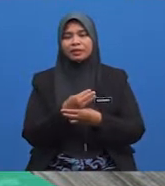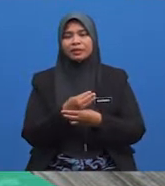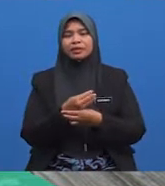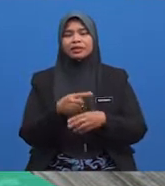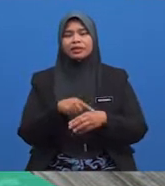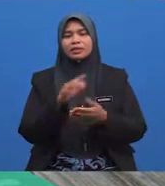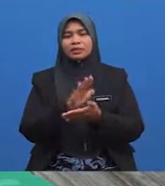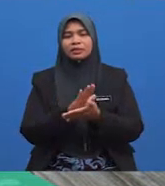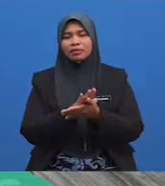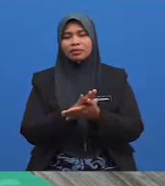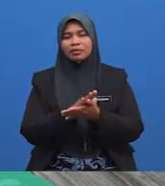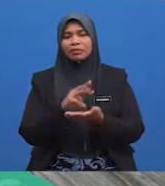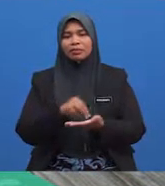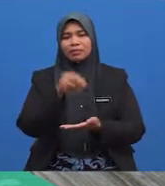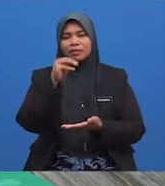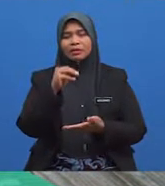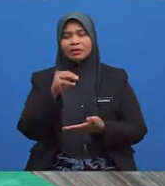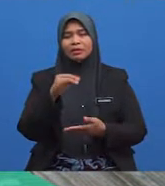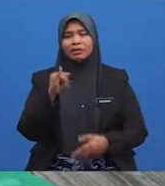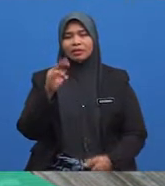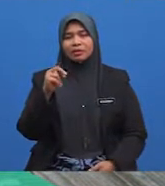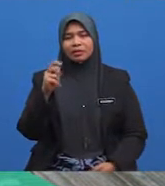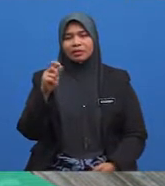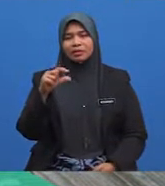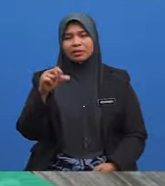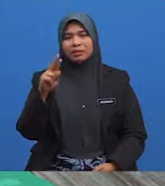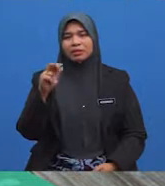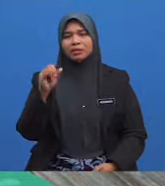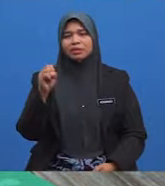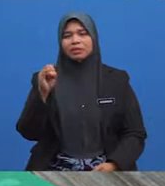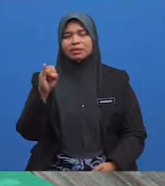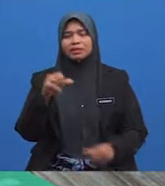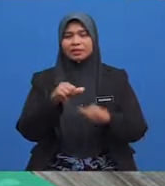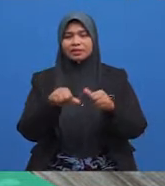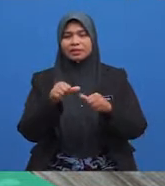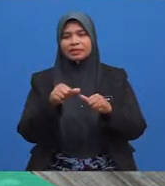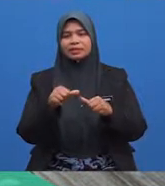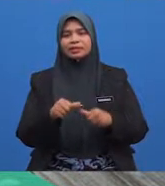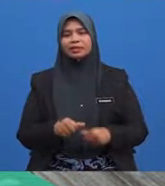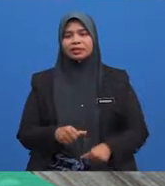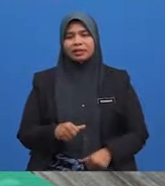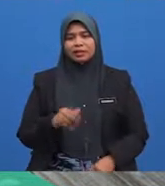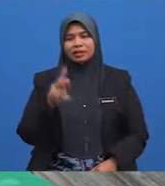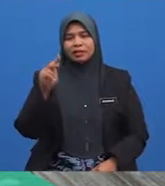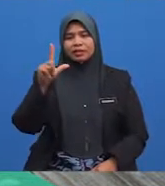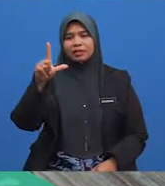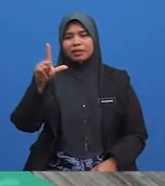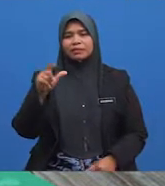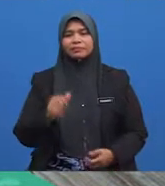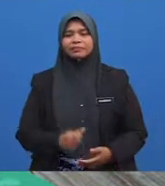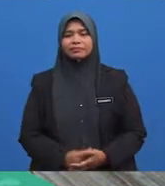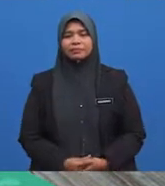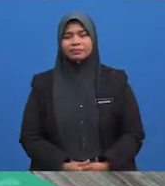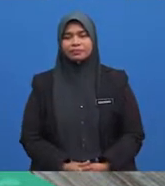di Sekolah Menengah Integrasi Sains Tafiz, Majlis Agama Islam Wilayah